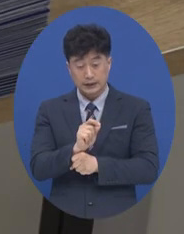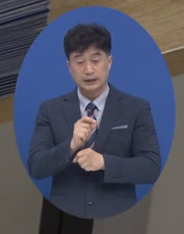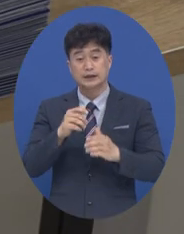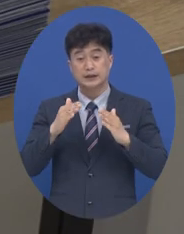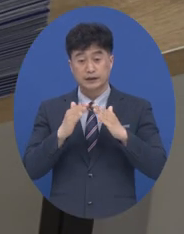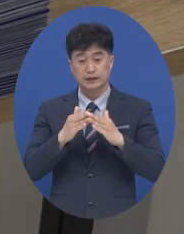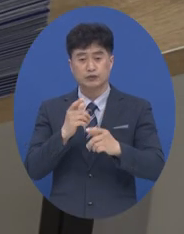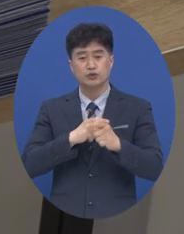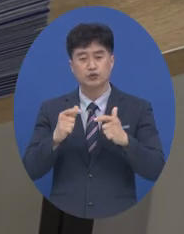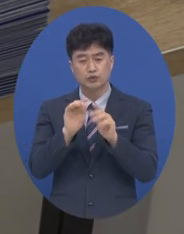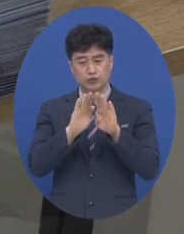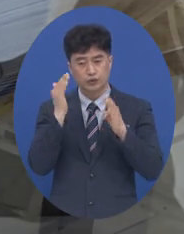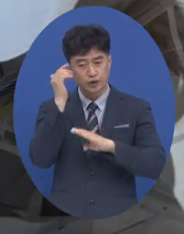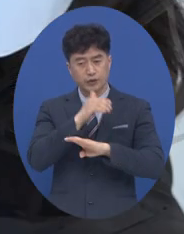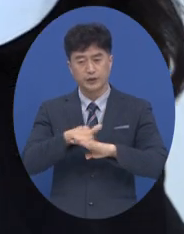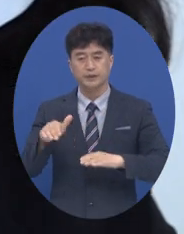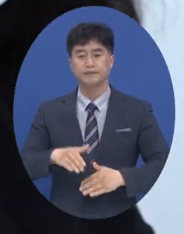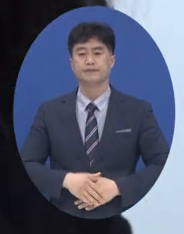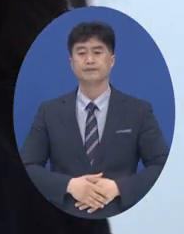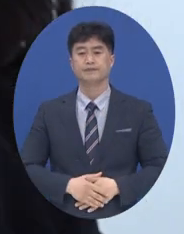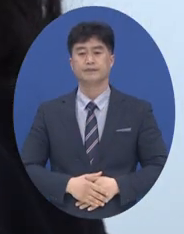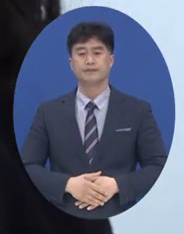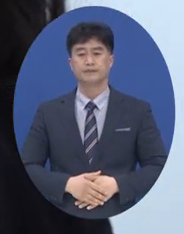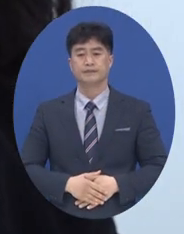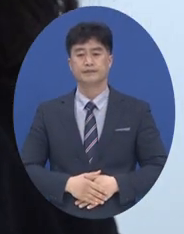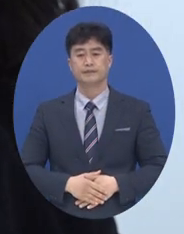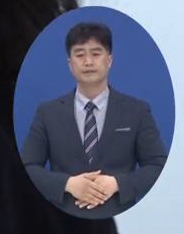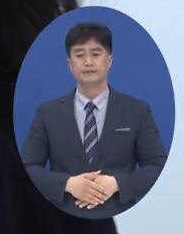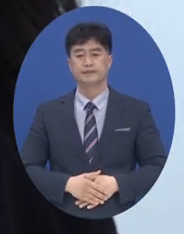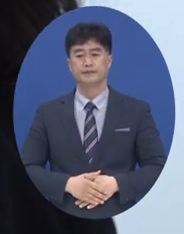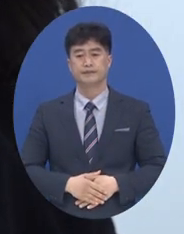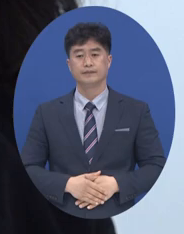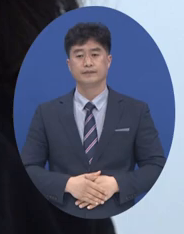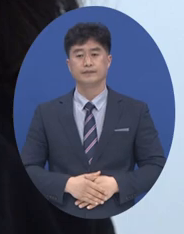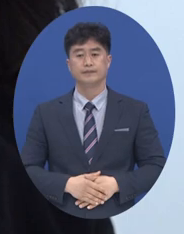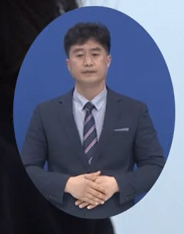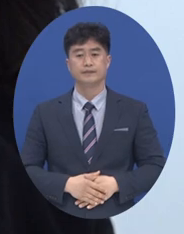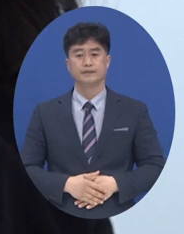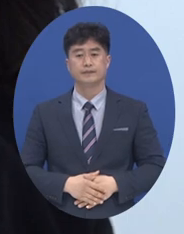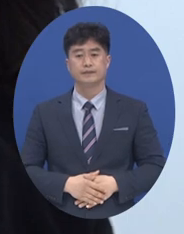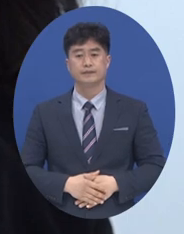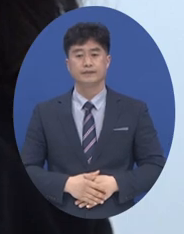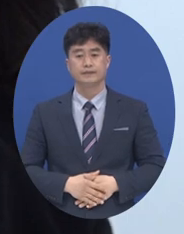추가 개소 할 예정입니다 경주 tv 표창 순입니다